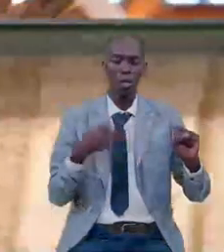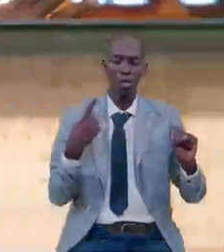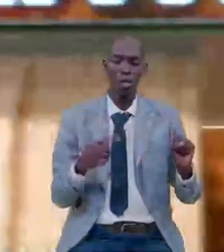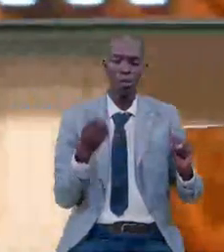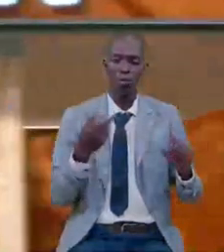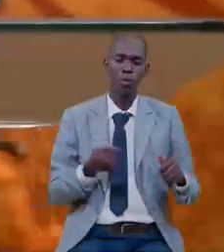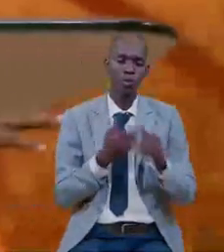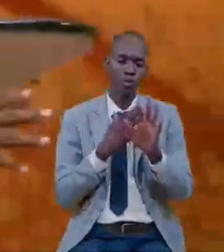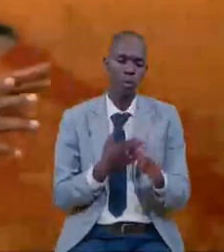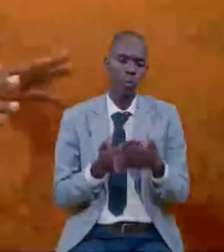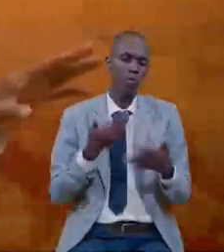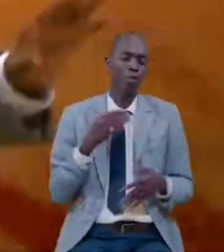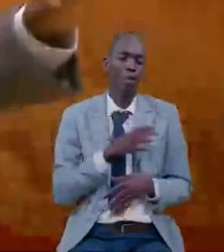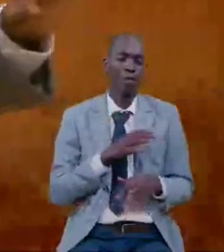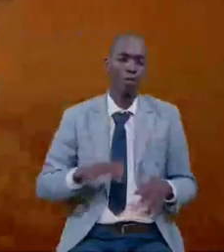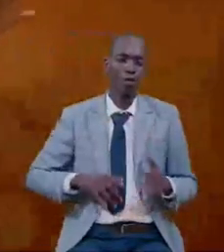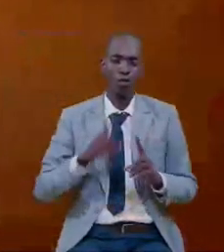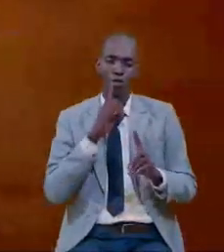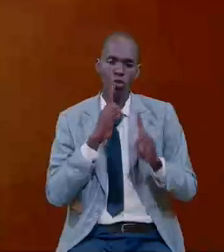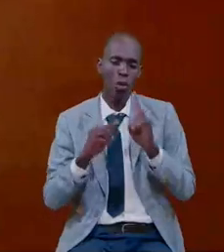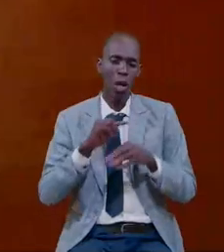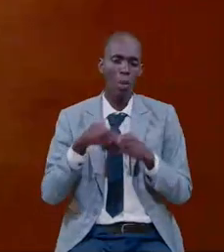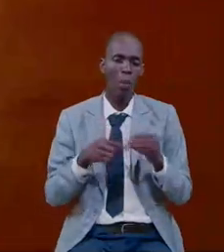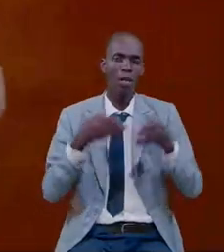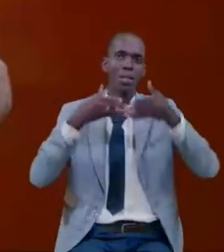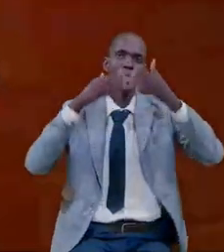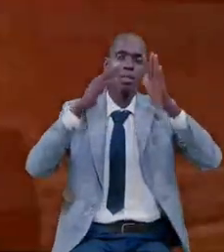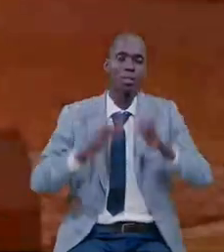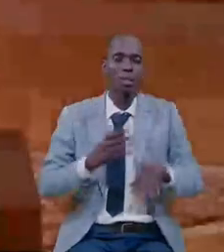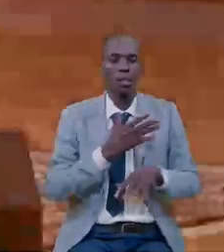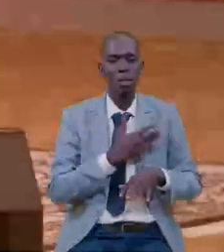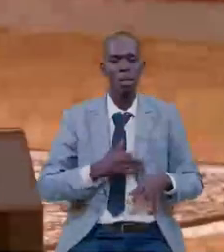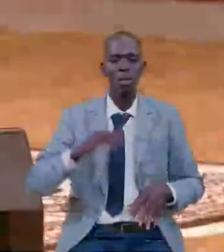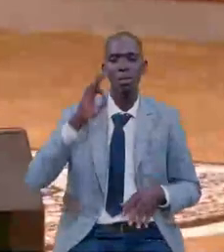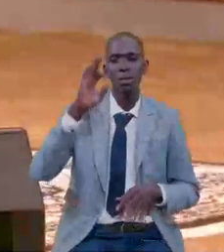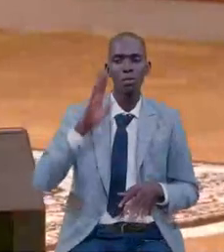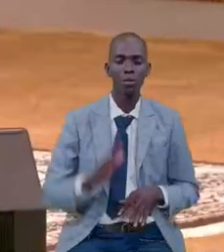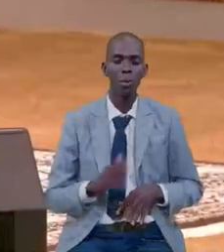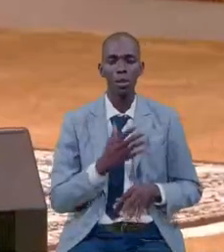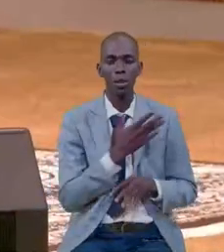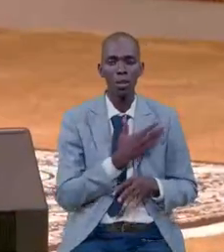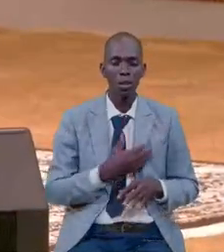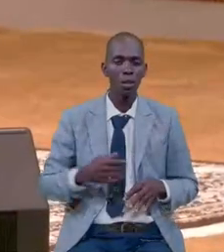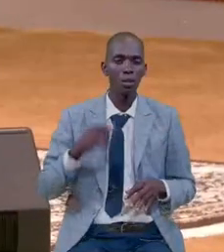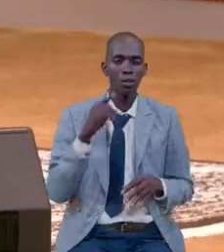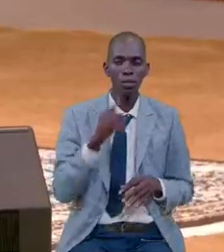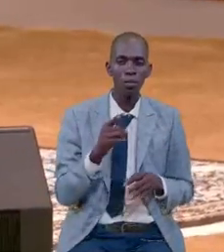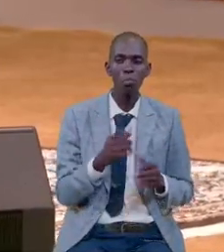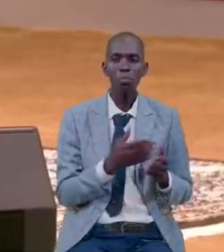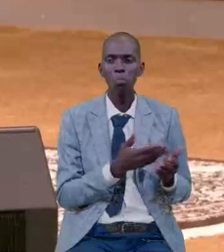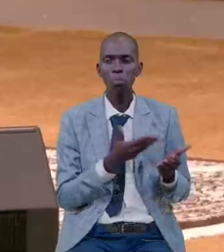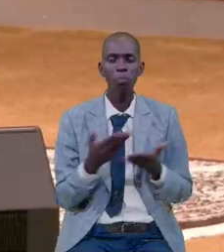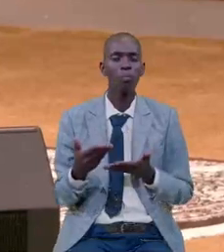croix, cela parle des dirigeants et des prédicateurs. Et alors, vous mettez